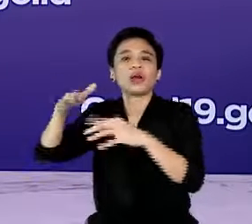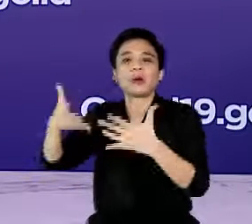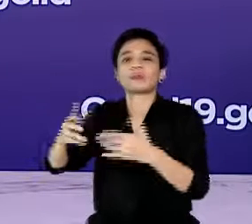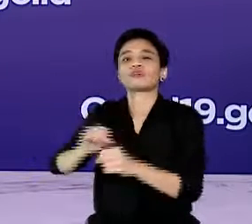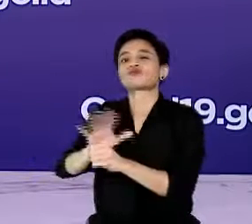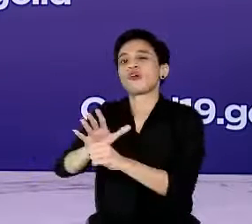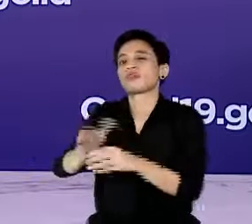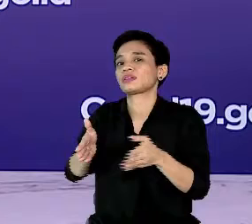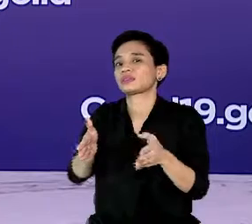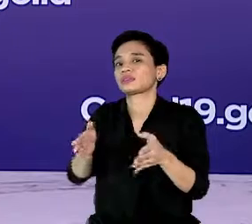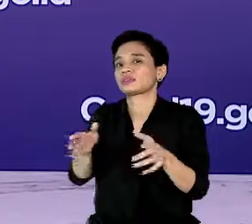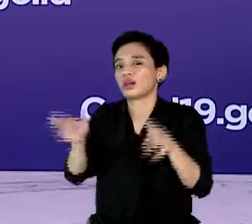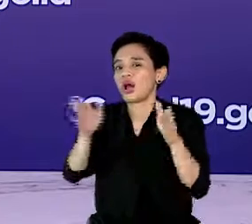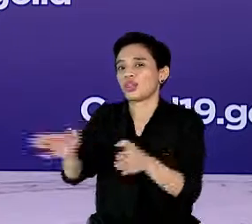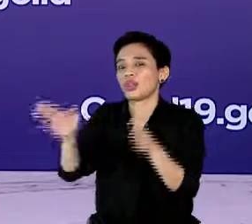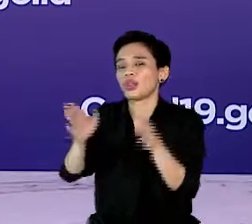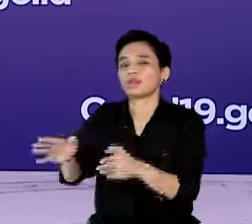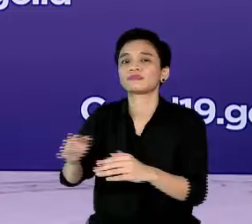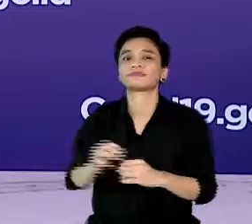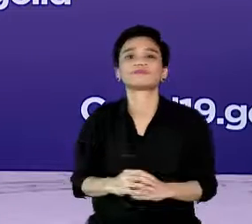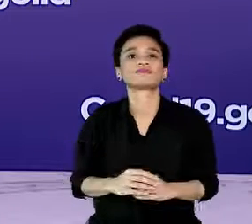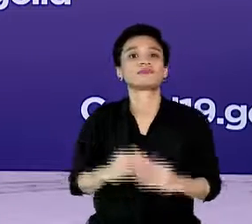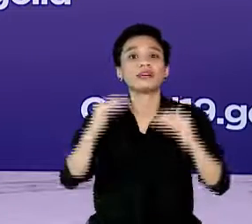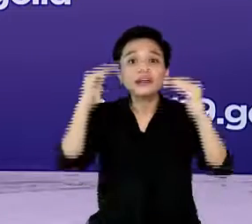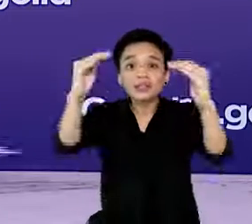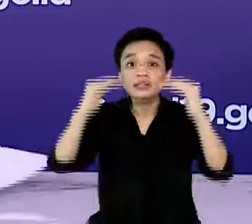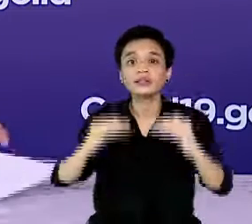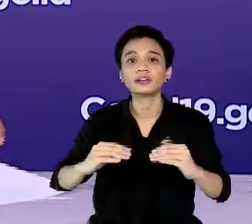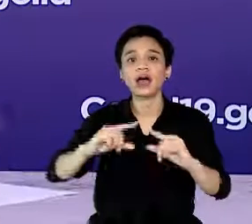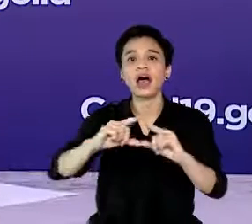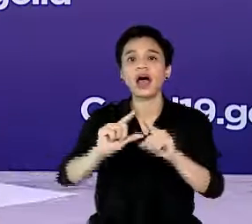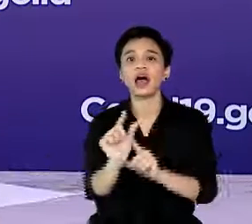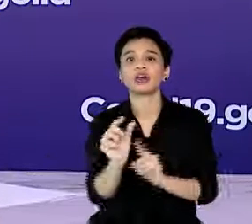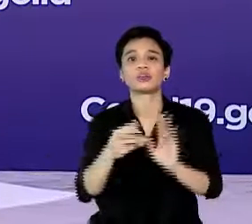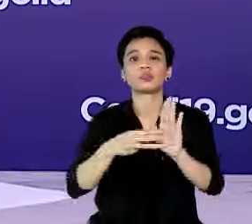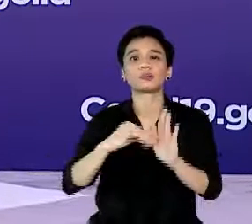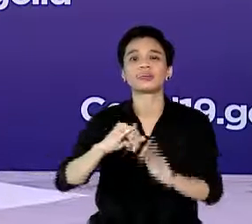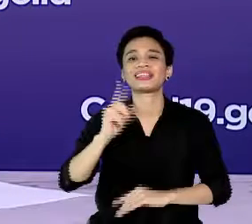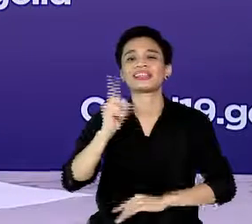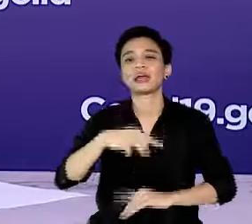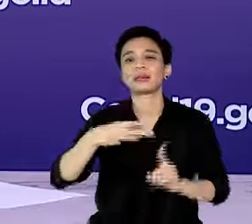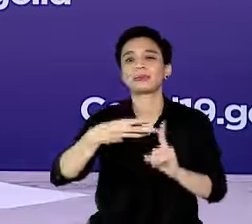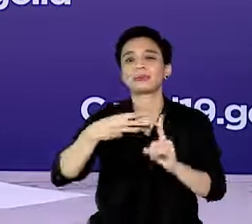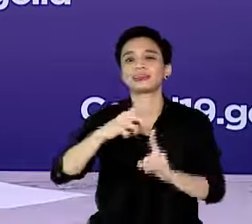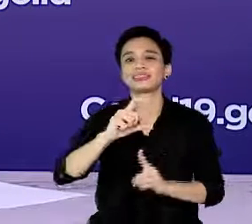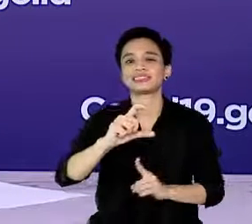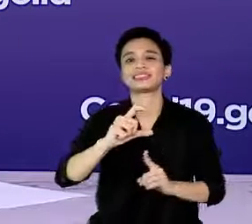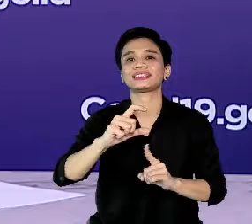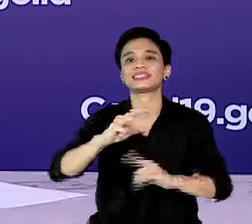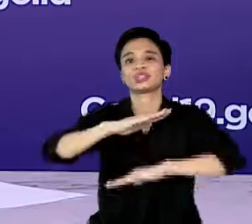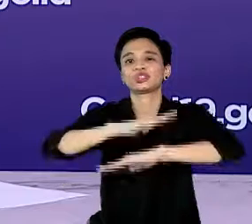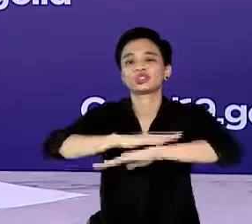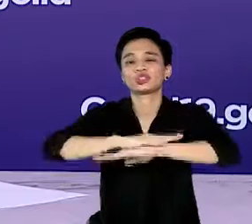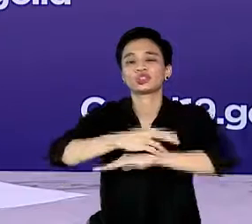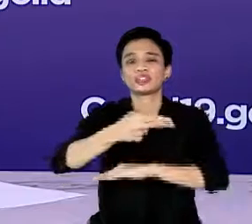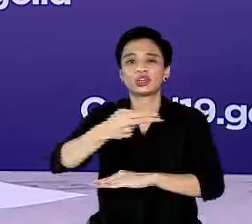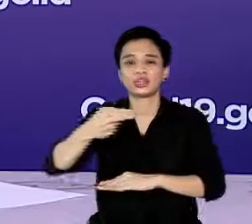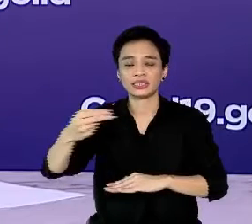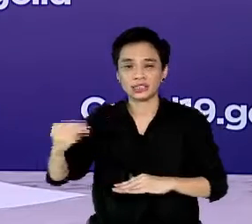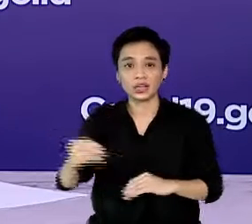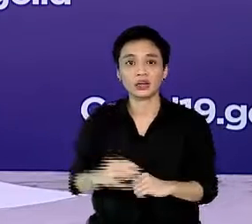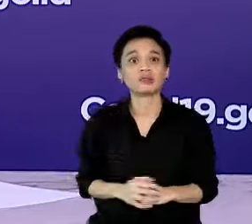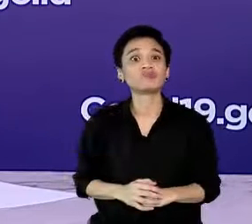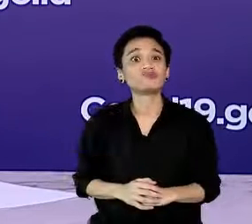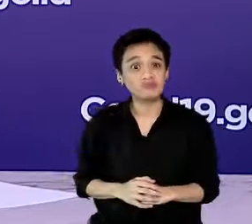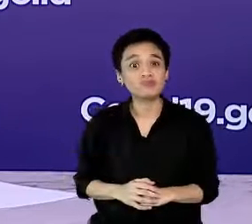terima kasih Pertanyaan selanjutnya Prof dari Ayumi BBC News Indonesia selain tiga varian asing